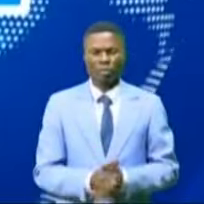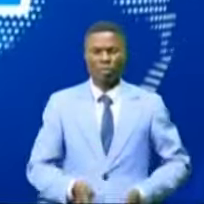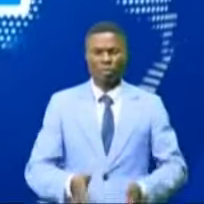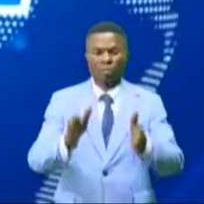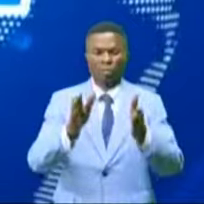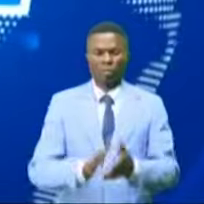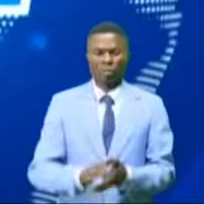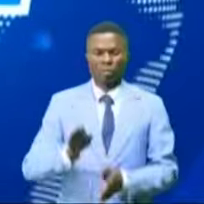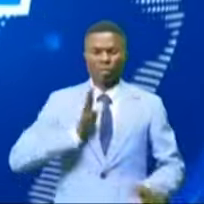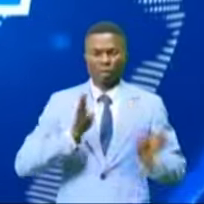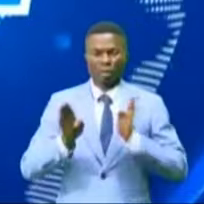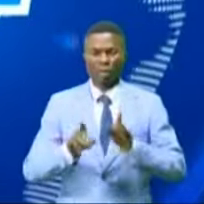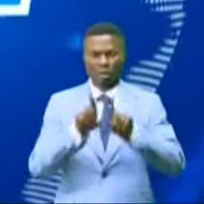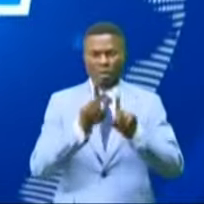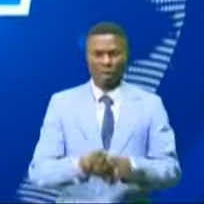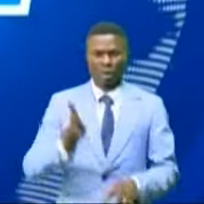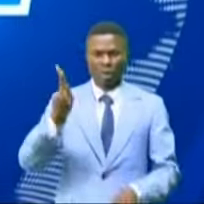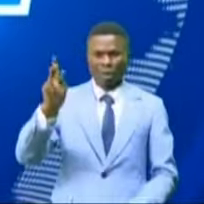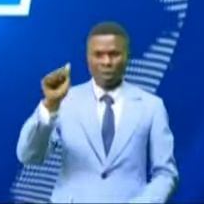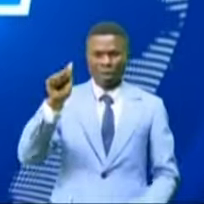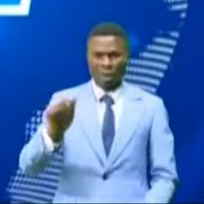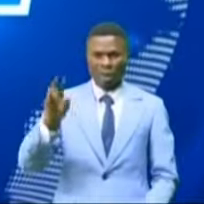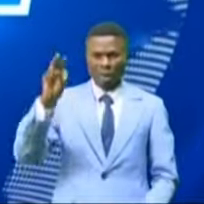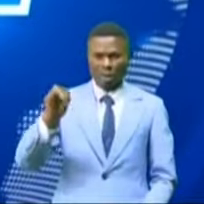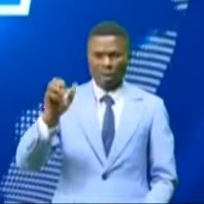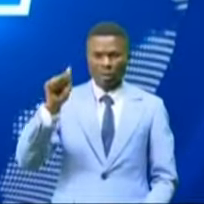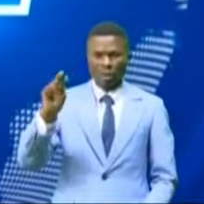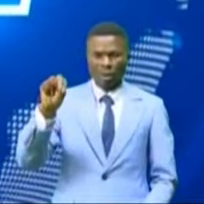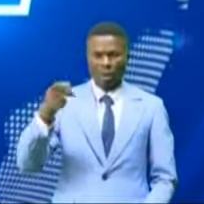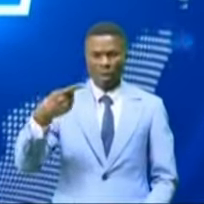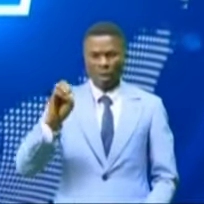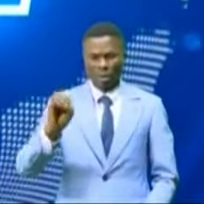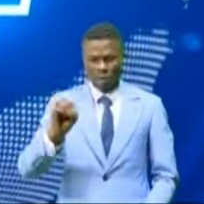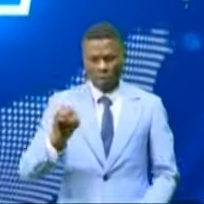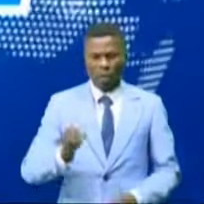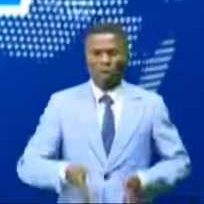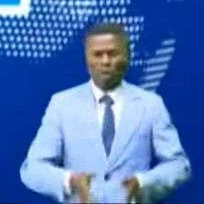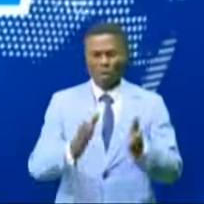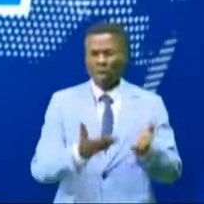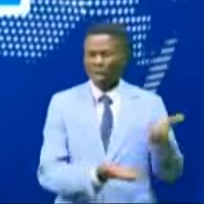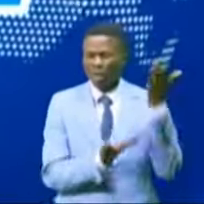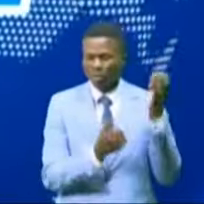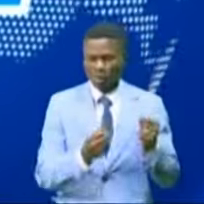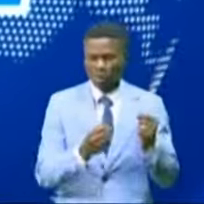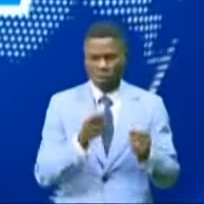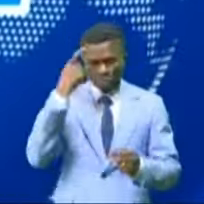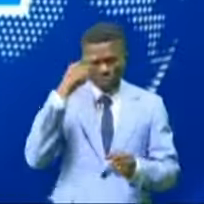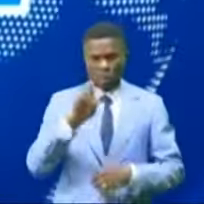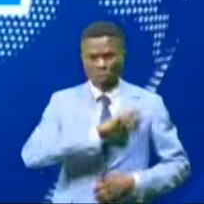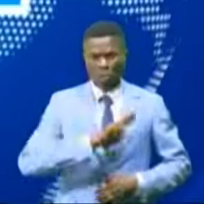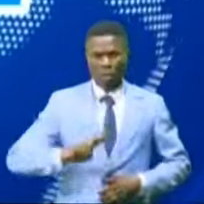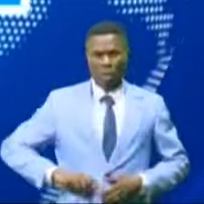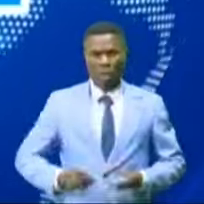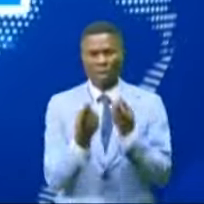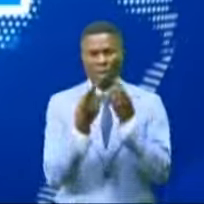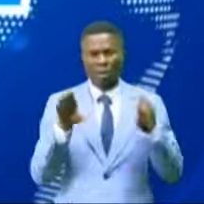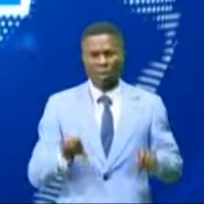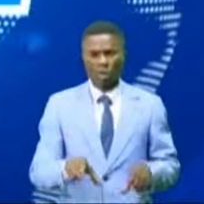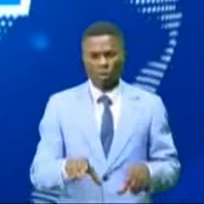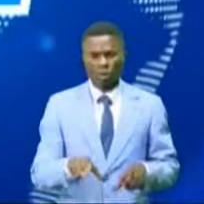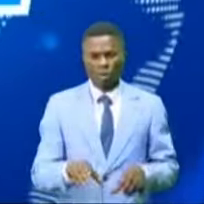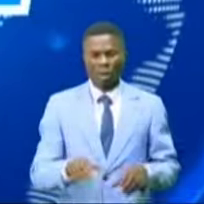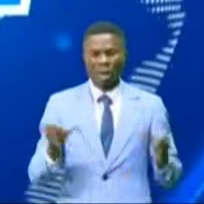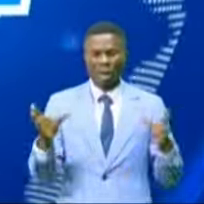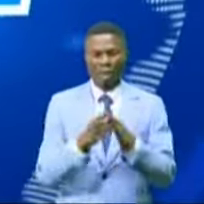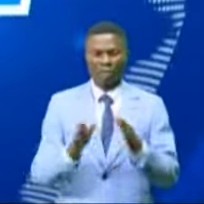Route Béni Kamango dans le Nord Kivu en pleine réhabilitation, une route d'une grande importance pour la République démocratique du Congo et